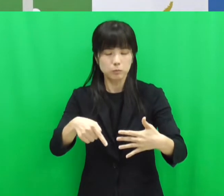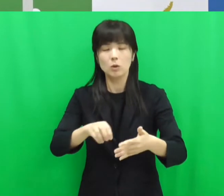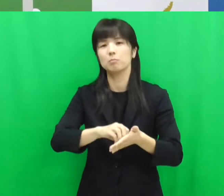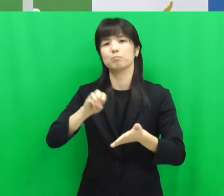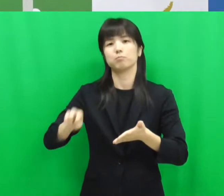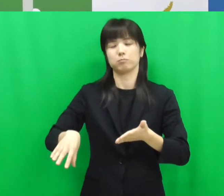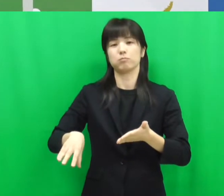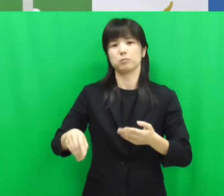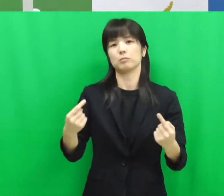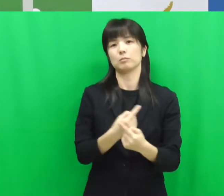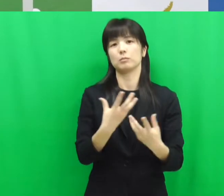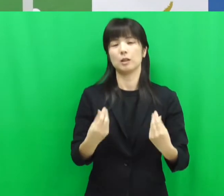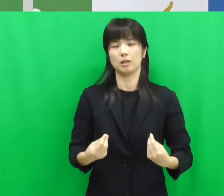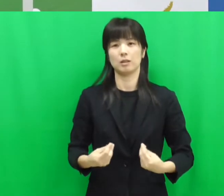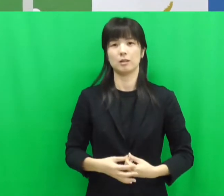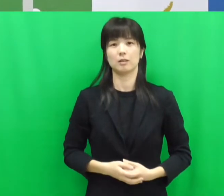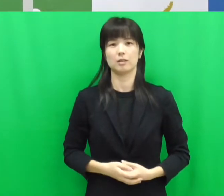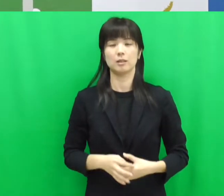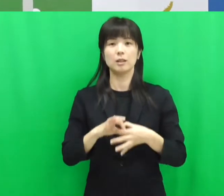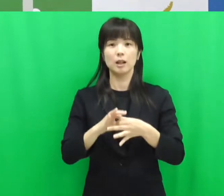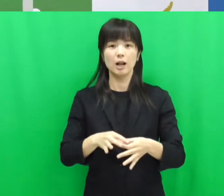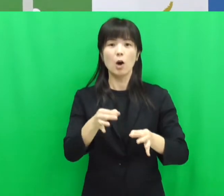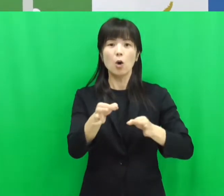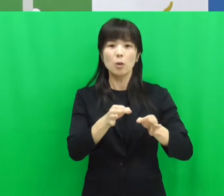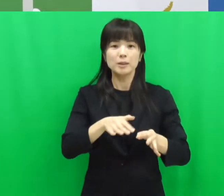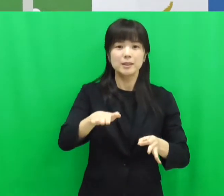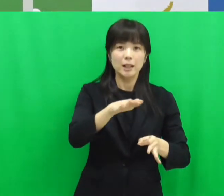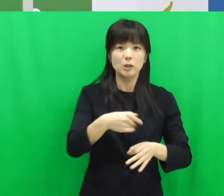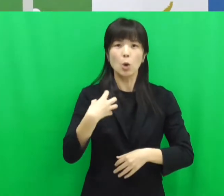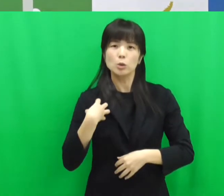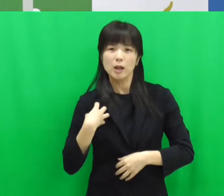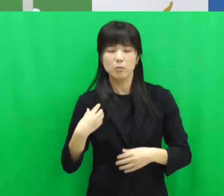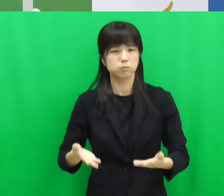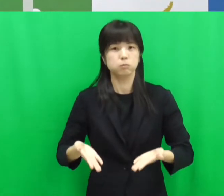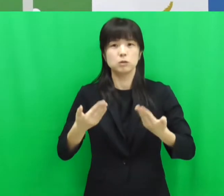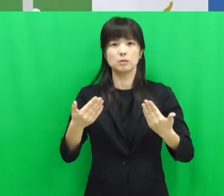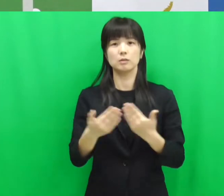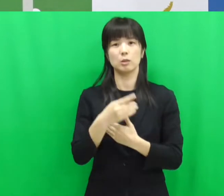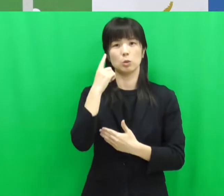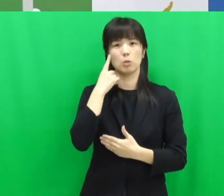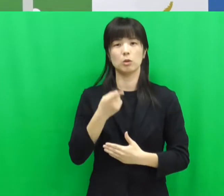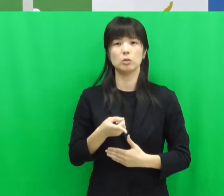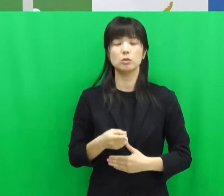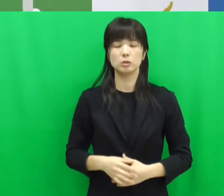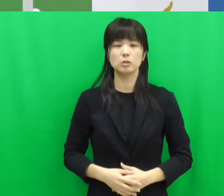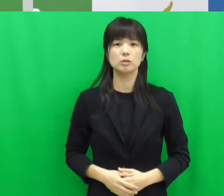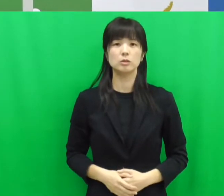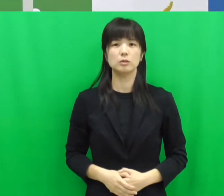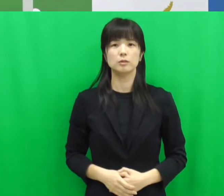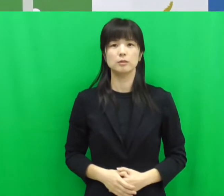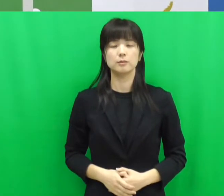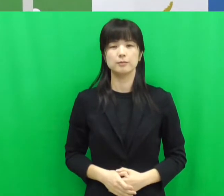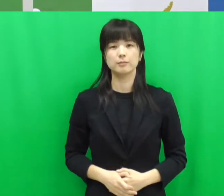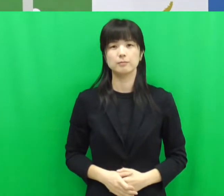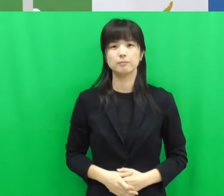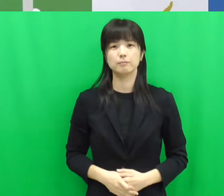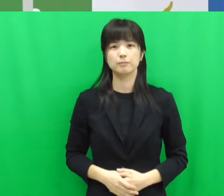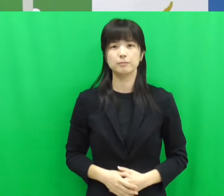削除するようにいたしましたので、お店の負担は相当軽くなるのではないかなというふうに思いますね。 ありがとうございます。 は